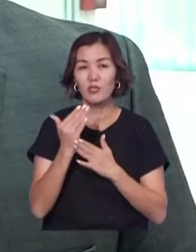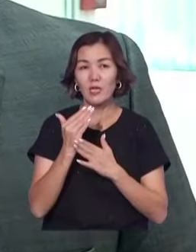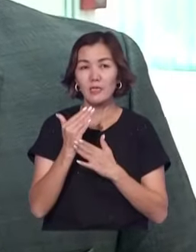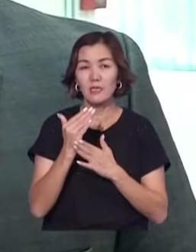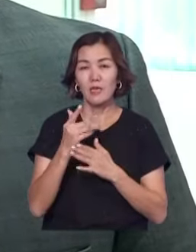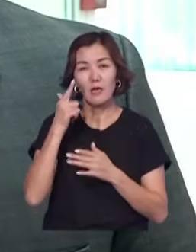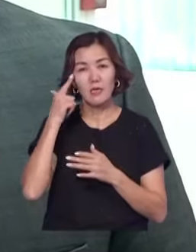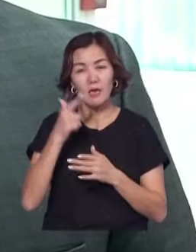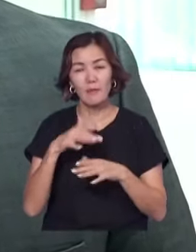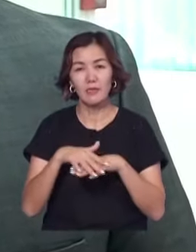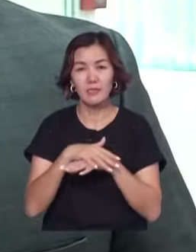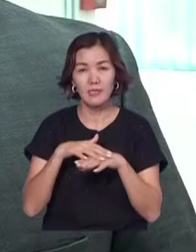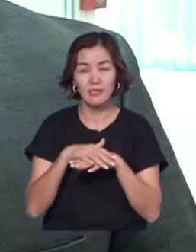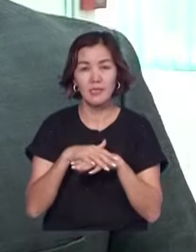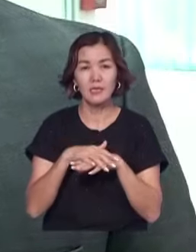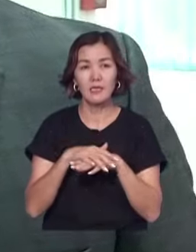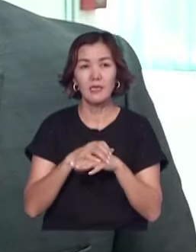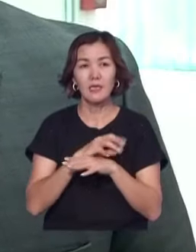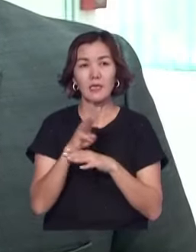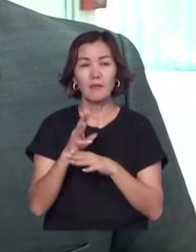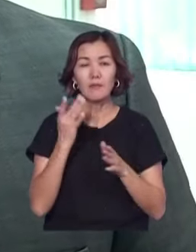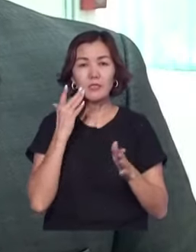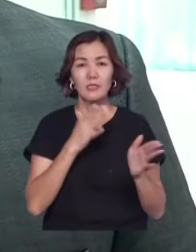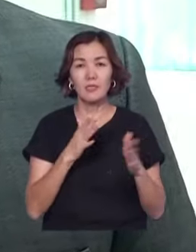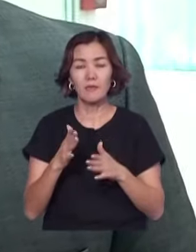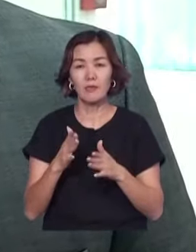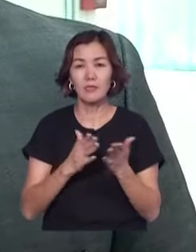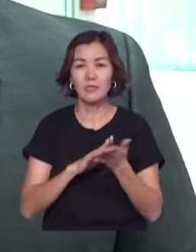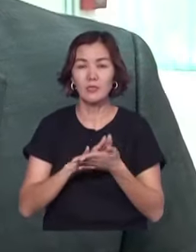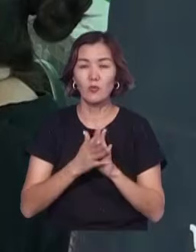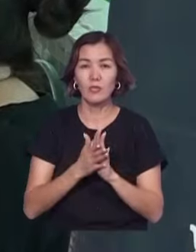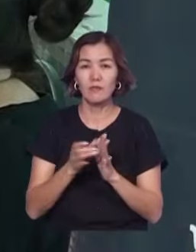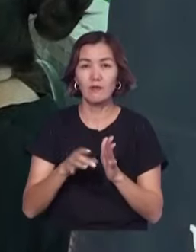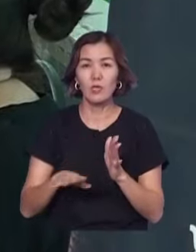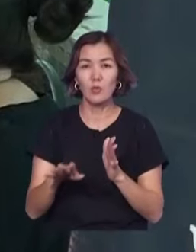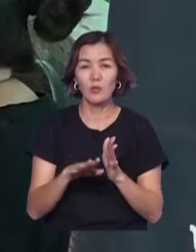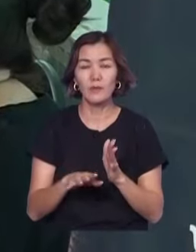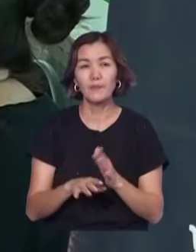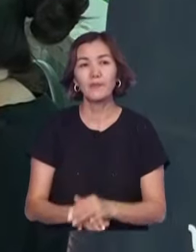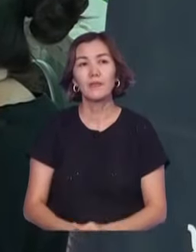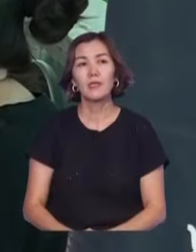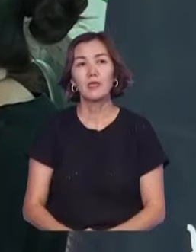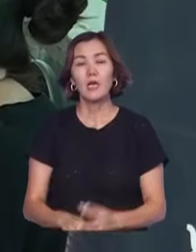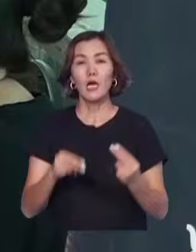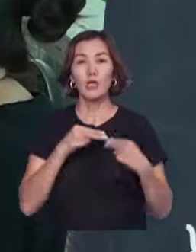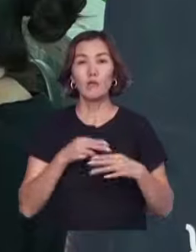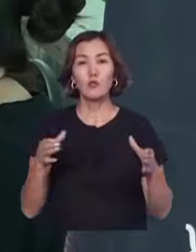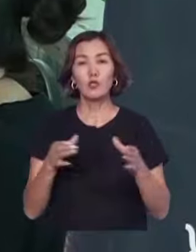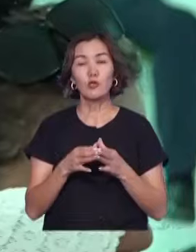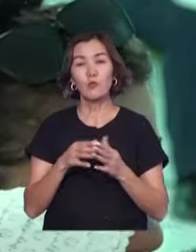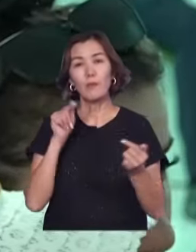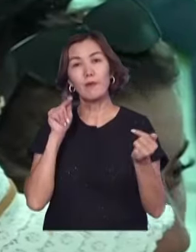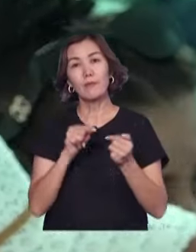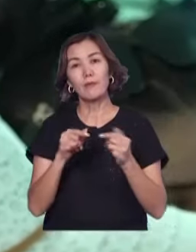правовую грамотность населения, тем самым обеспечивая стабильную общественно-политическую ситуацию в регионе. Стоит отметить, что рабочая группа по борьбе с